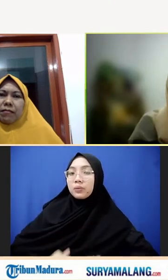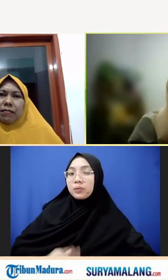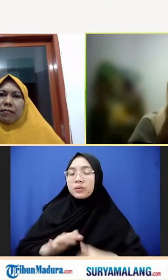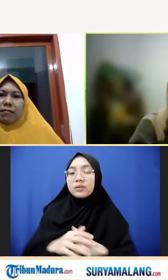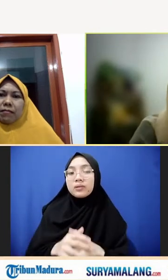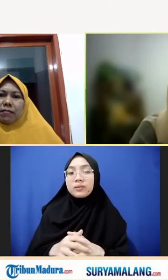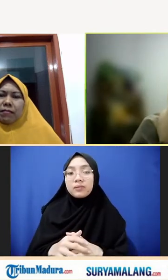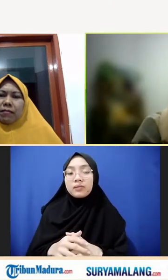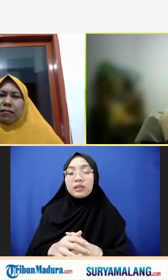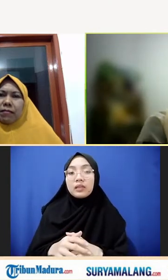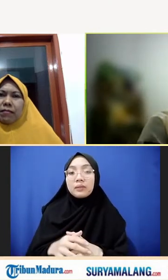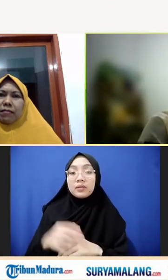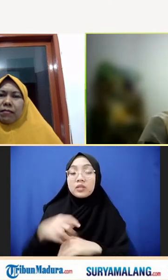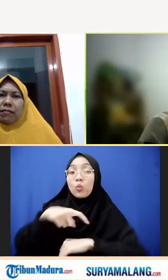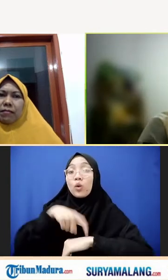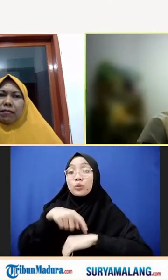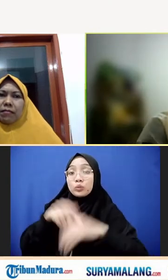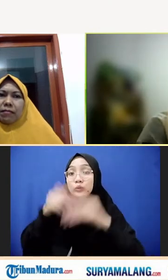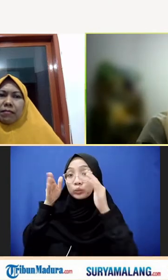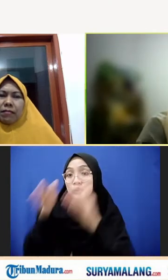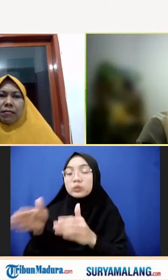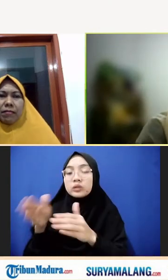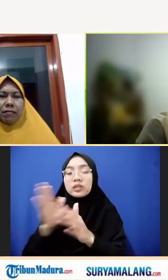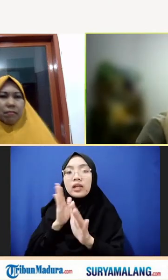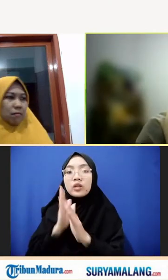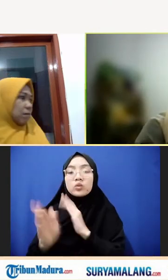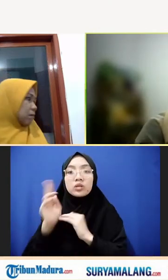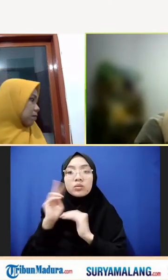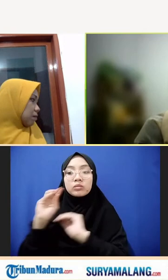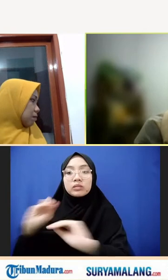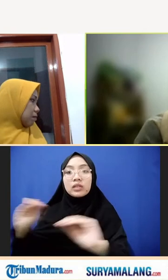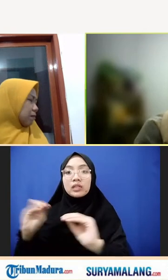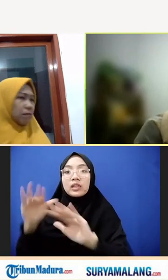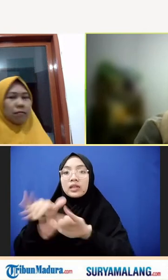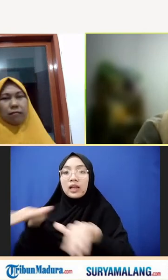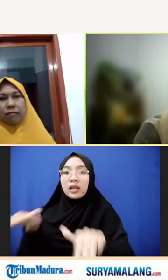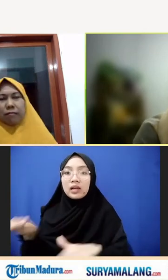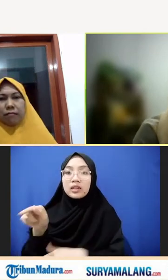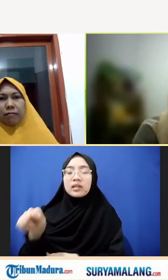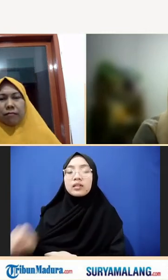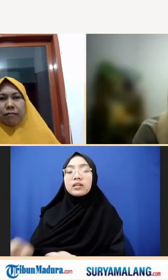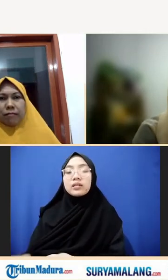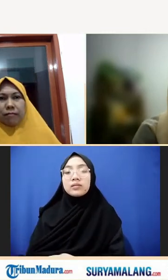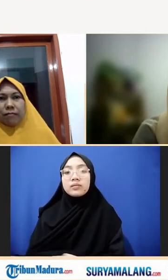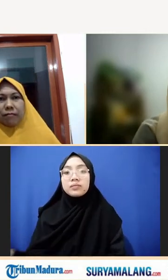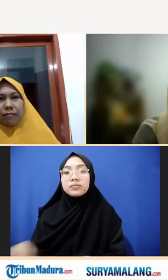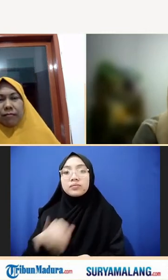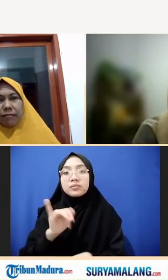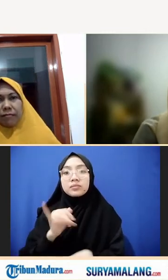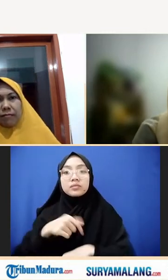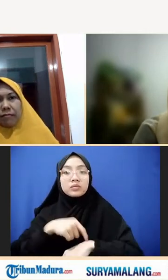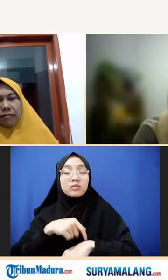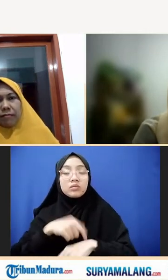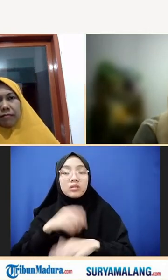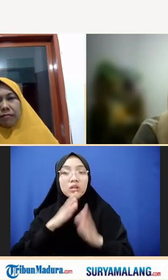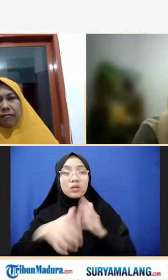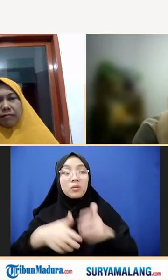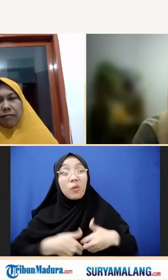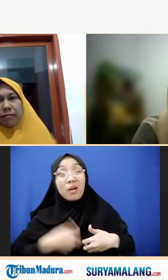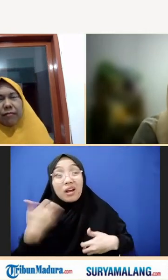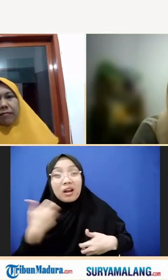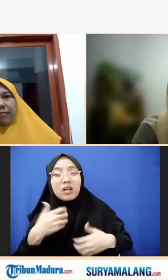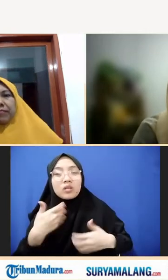Jadi pas momennya itu langsung ibu ajarin anak. Dan oh, jadi pas momen dia akan marah, pas momen dia